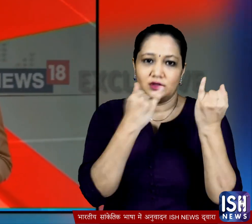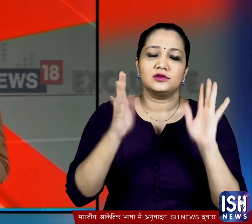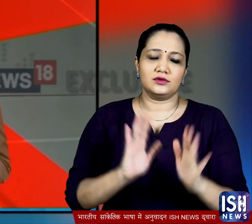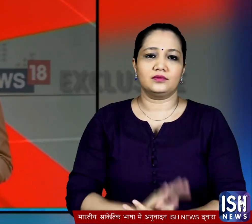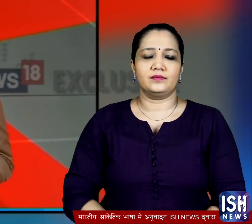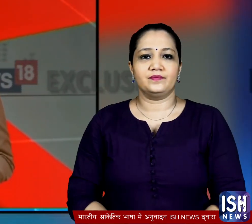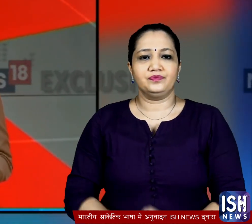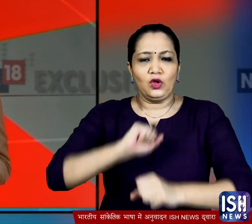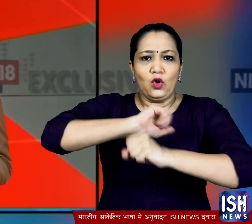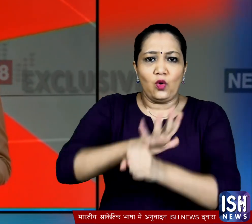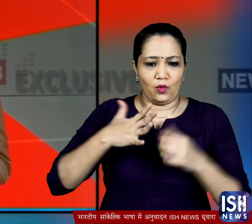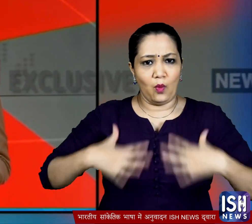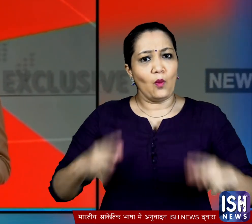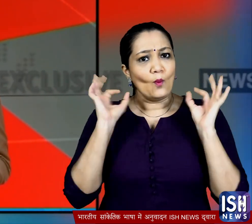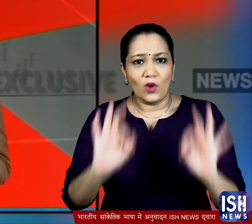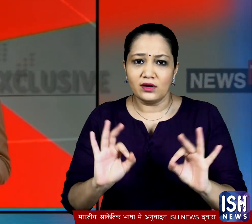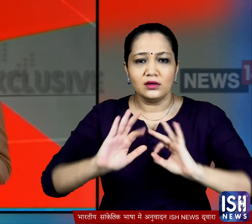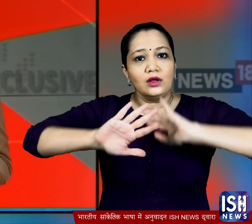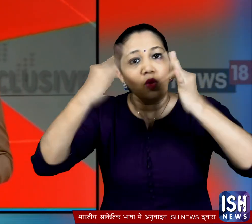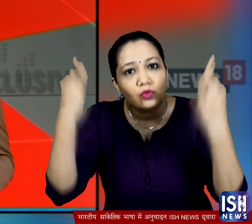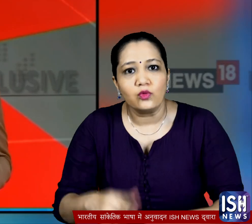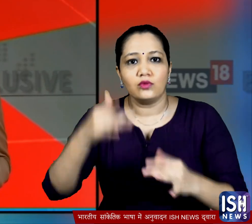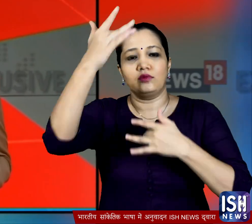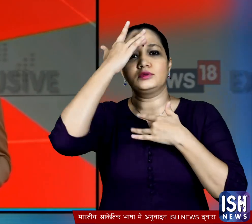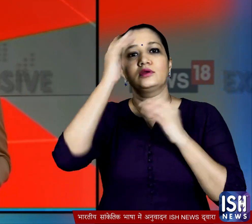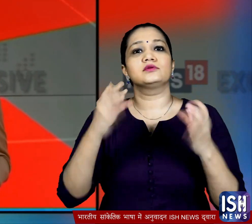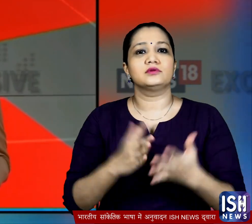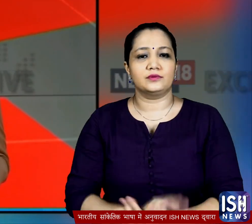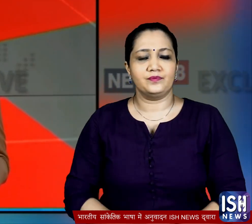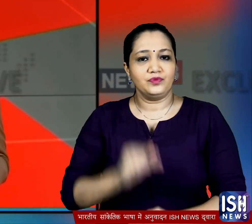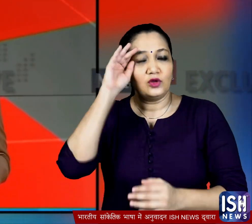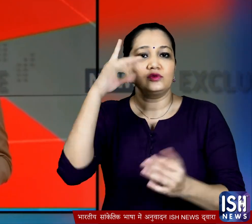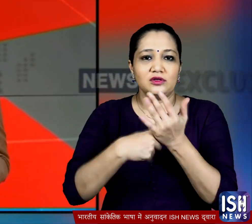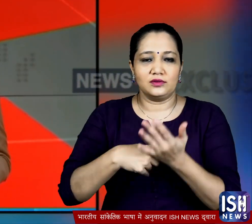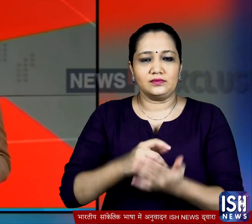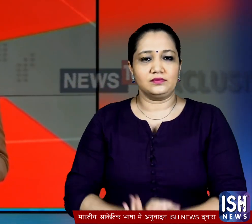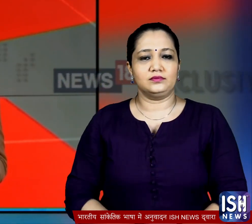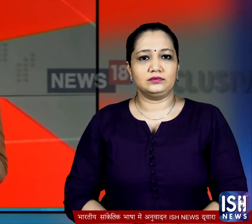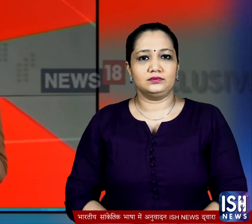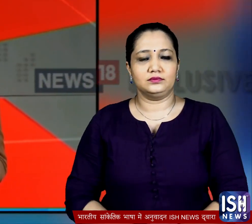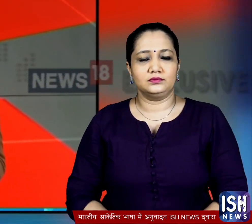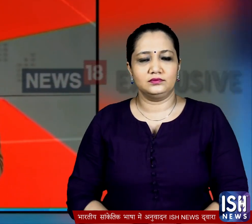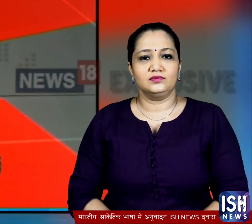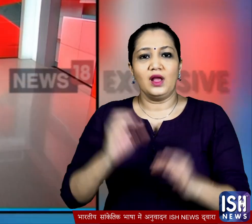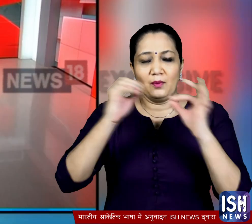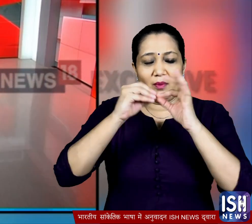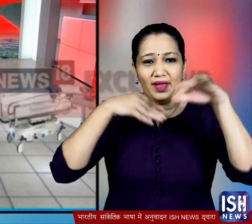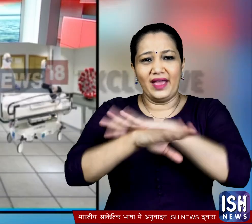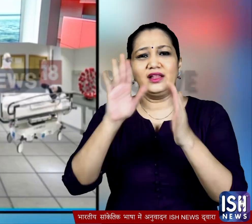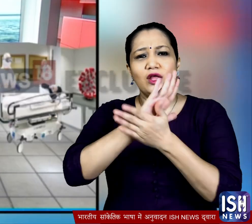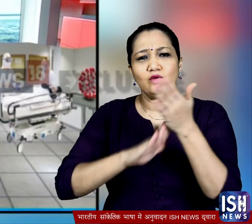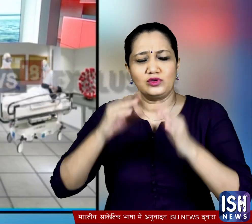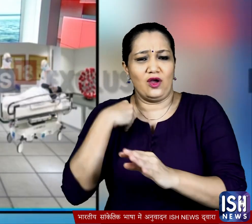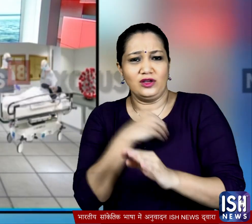है। कोरोना से ठीक हो चुके कुछ लोगों में एक नई बीमारी का खतरा बढ़ रहा है। न्यूज़ 18 की श्रेया दुबे की रिपोर्ट है। मुंबई के